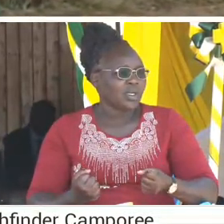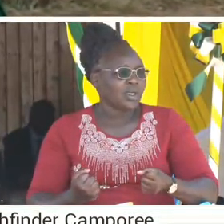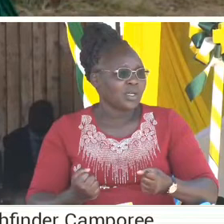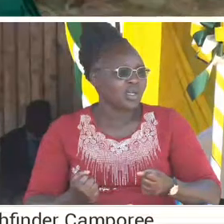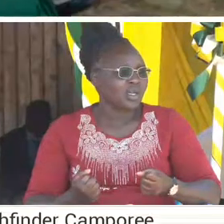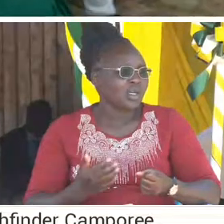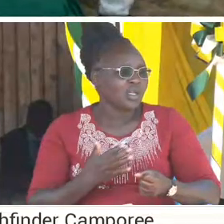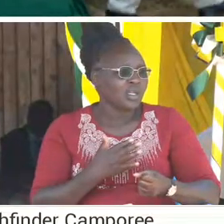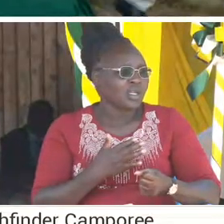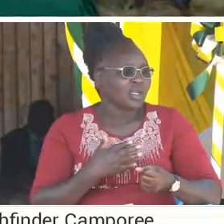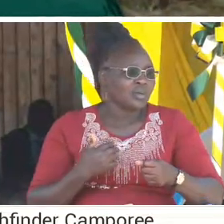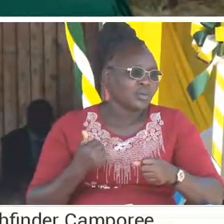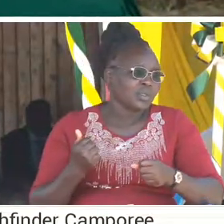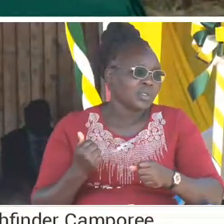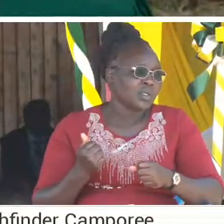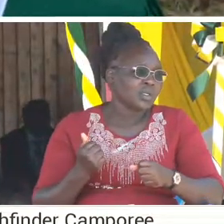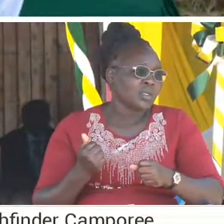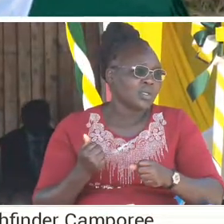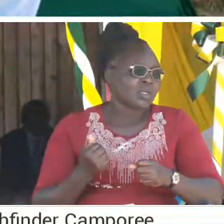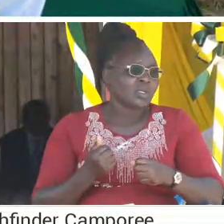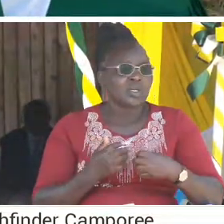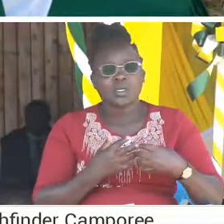zimepona